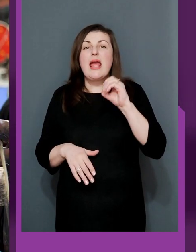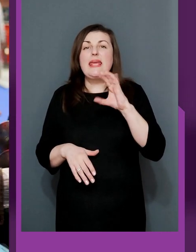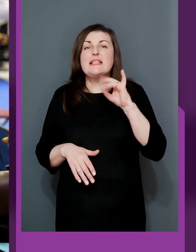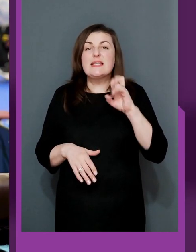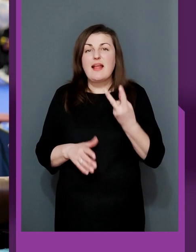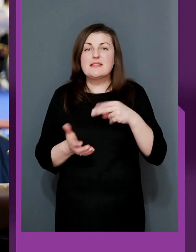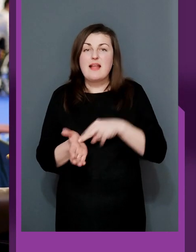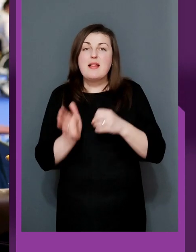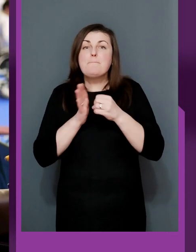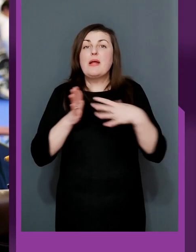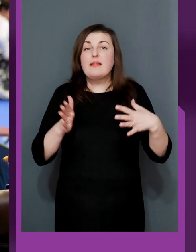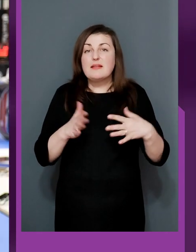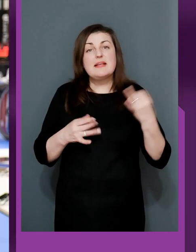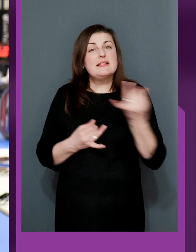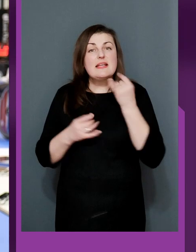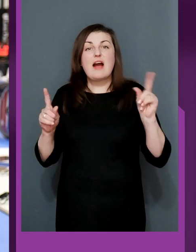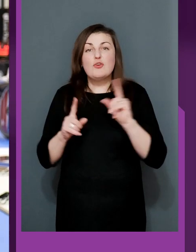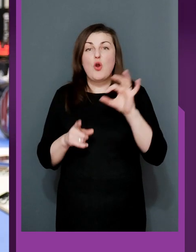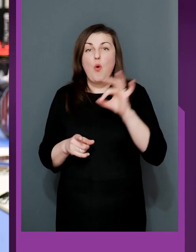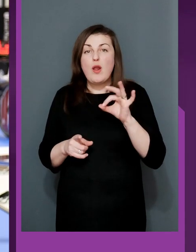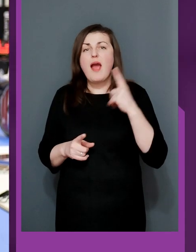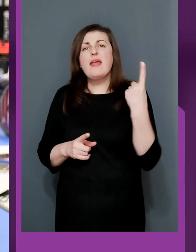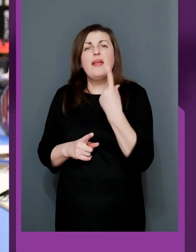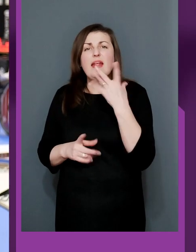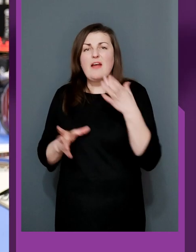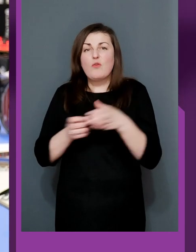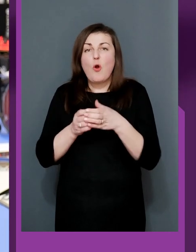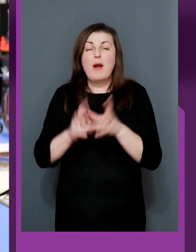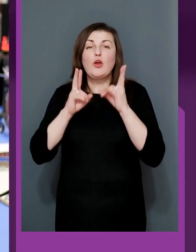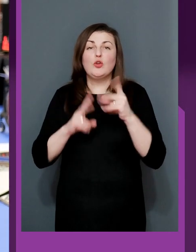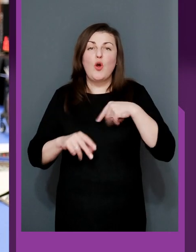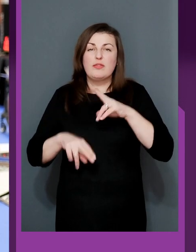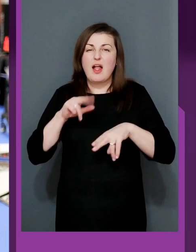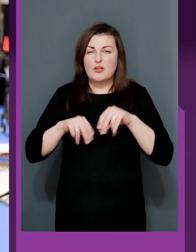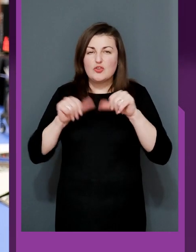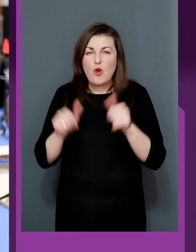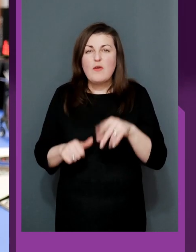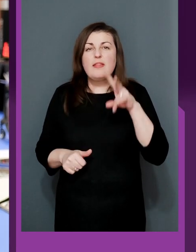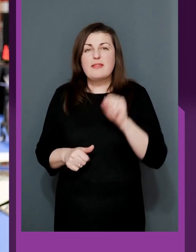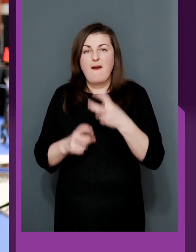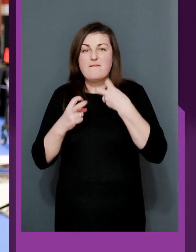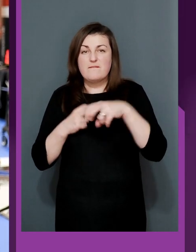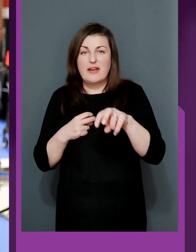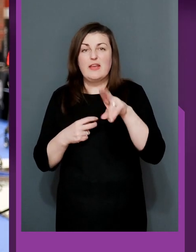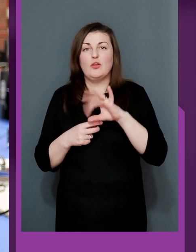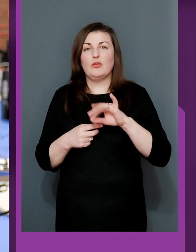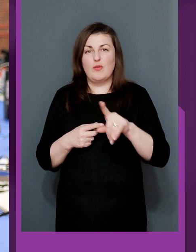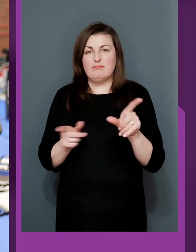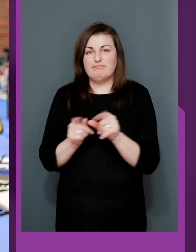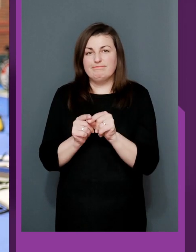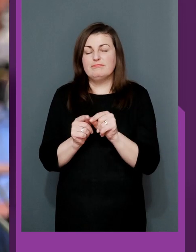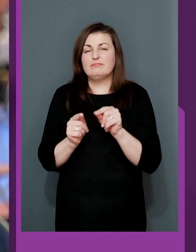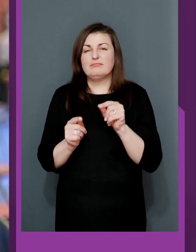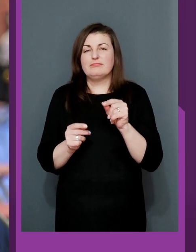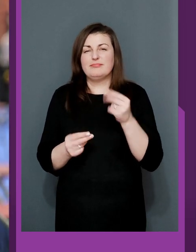єсіна стала 15ю цікаво що Ольга єдина в команді хто налаштовувався на вихід до станку